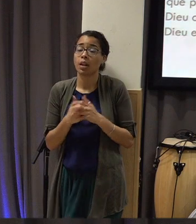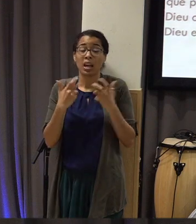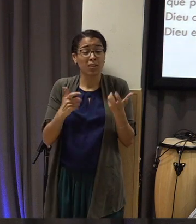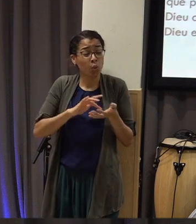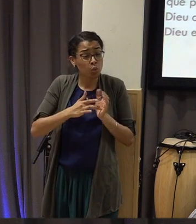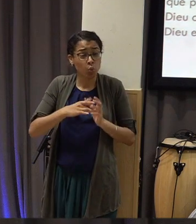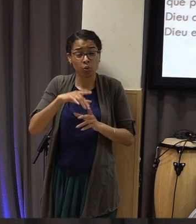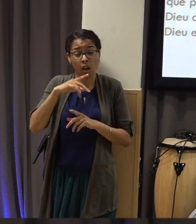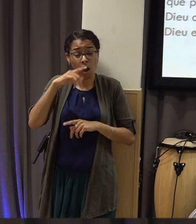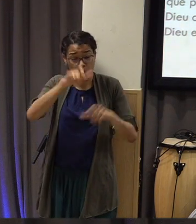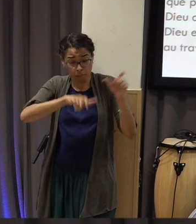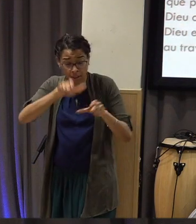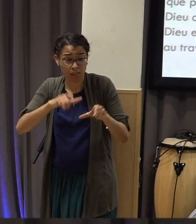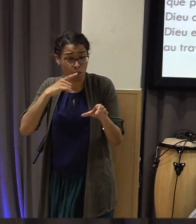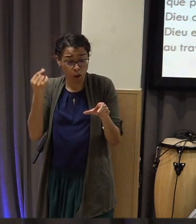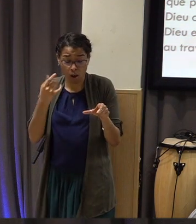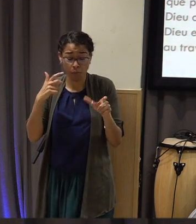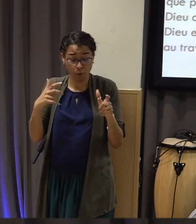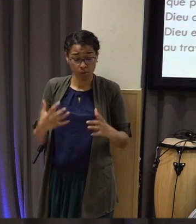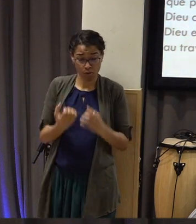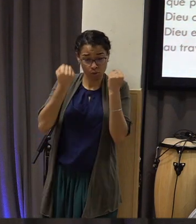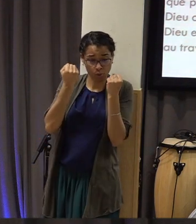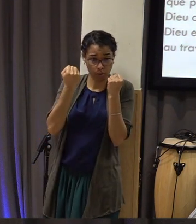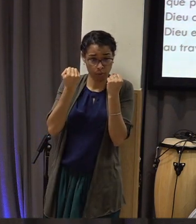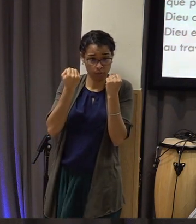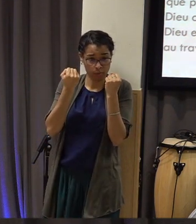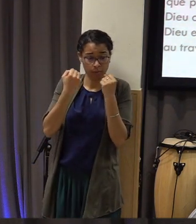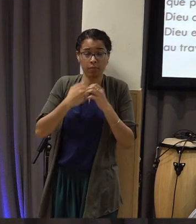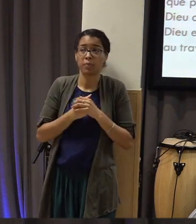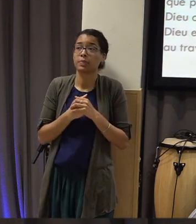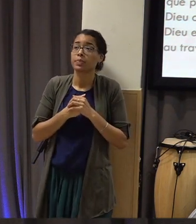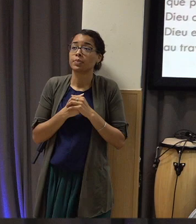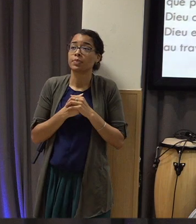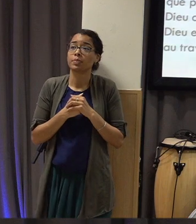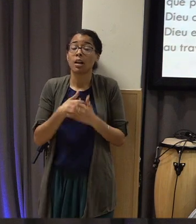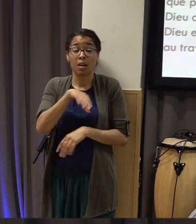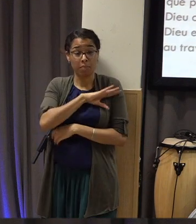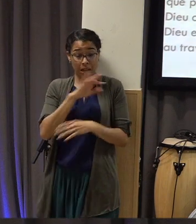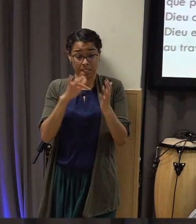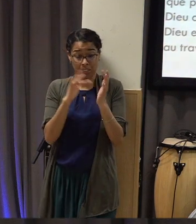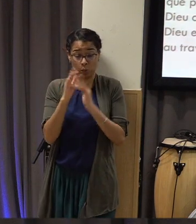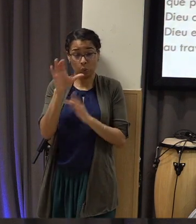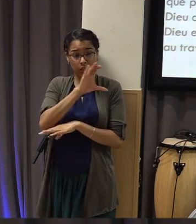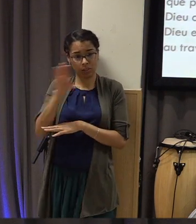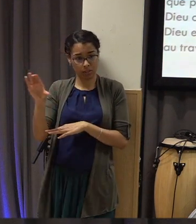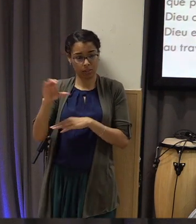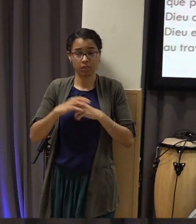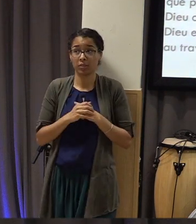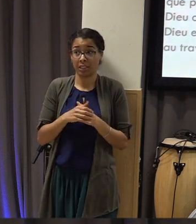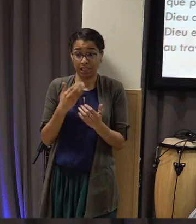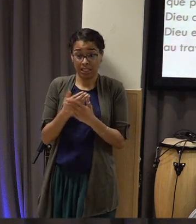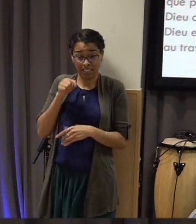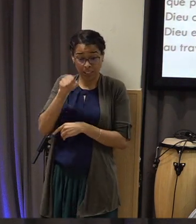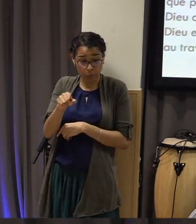à la connaissance de la vérité. Dieu est souverain au travers de Jésus-Christ, parce que c'est Jésus-Christ